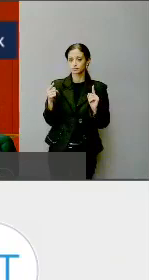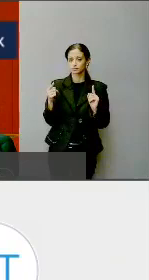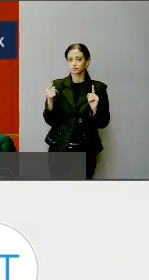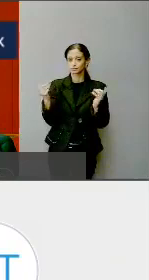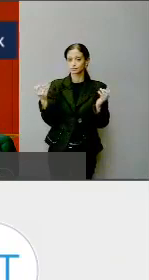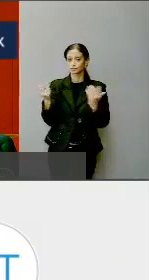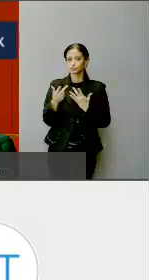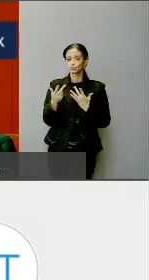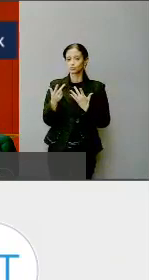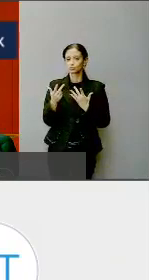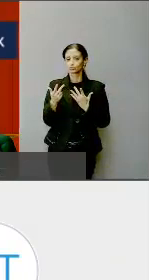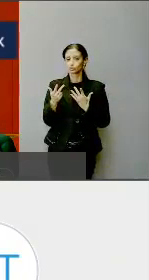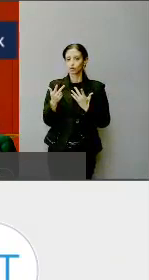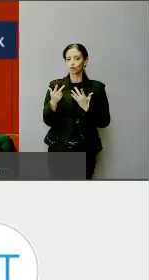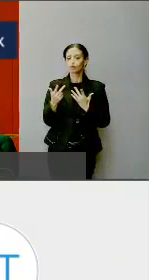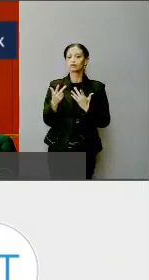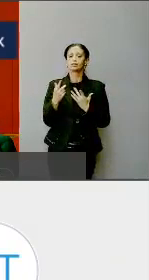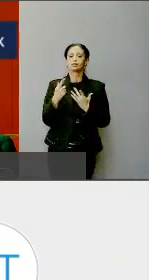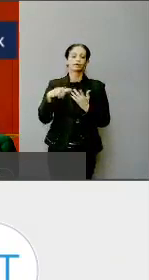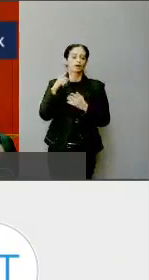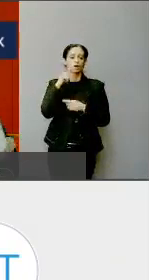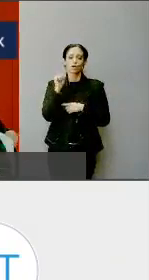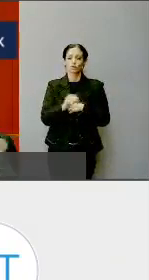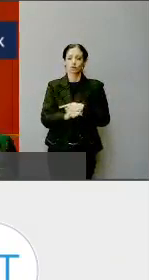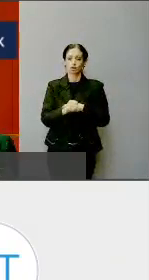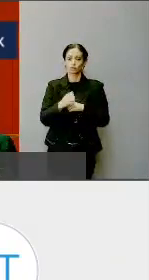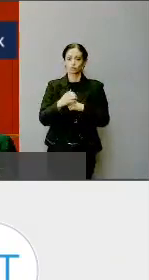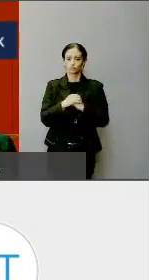18 parere contrario